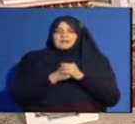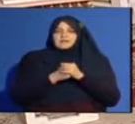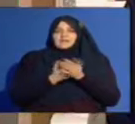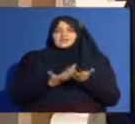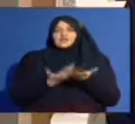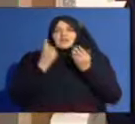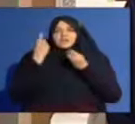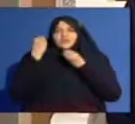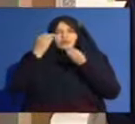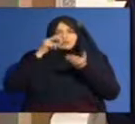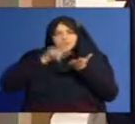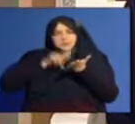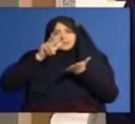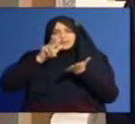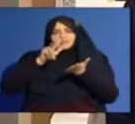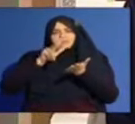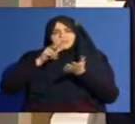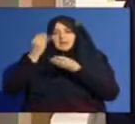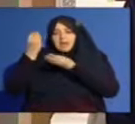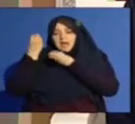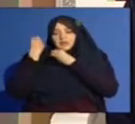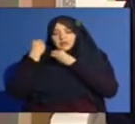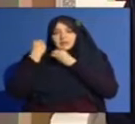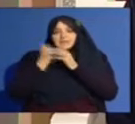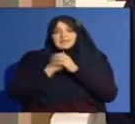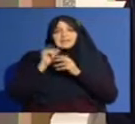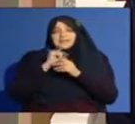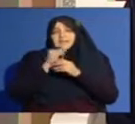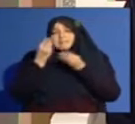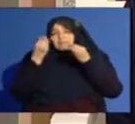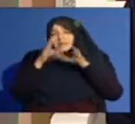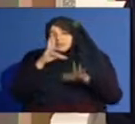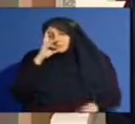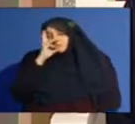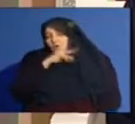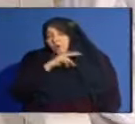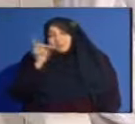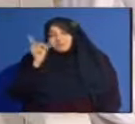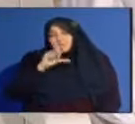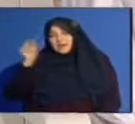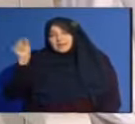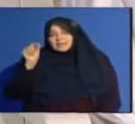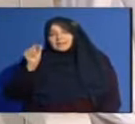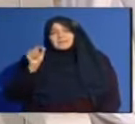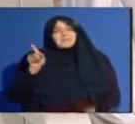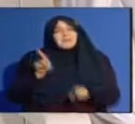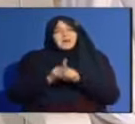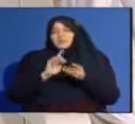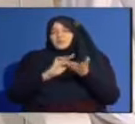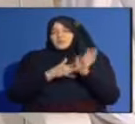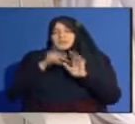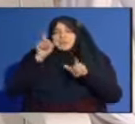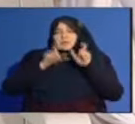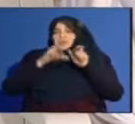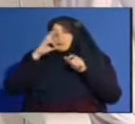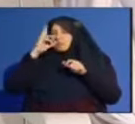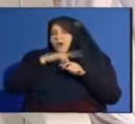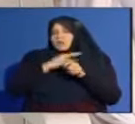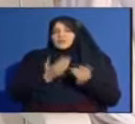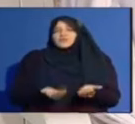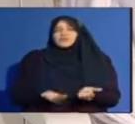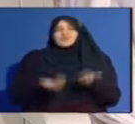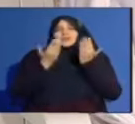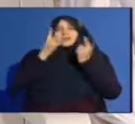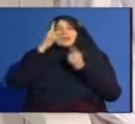يثبتكم ويثبت أجركم، واللي راحوا باباك وأخوك واللي ماتوا جميعا، أسأل الله عز وجل